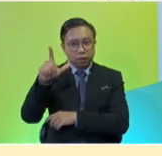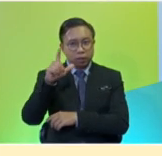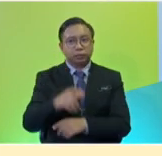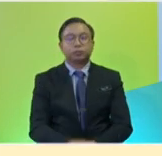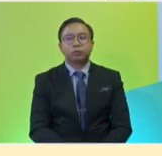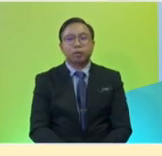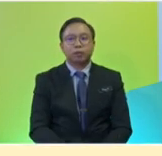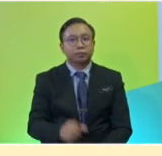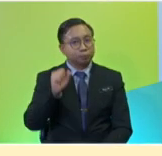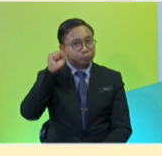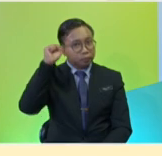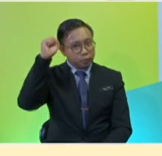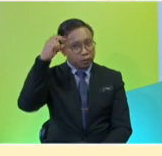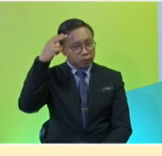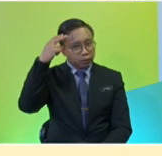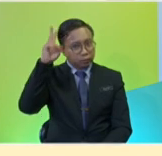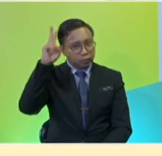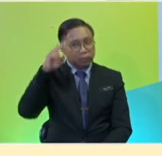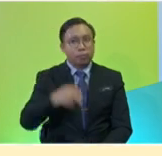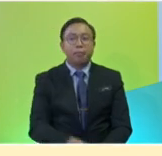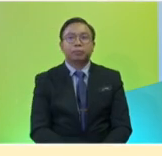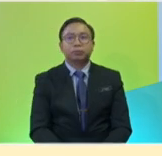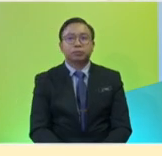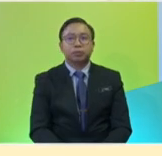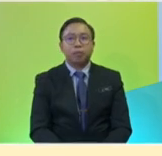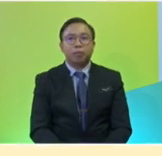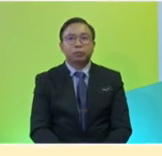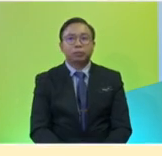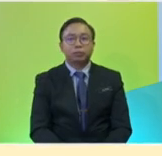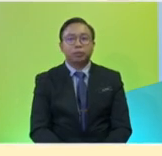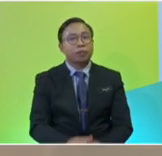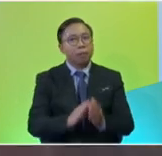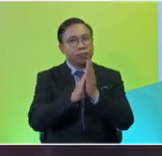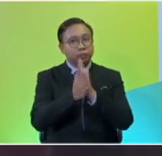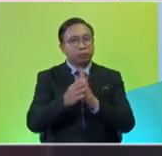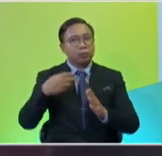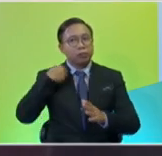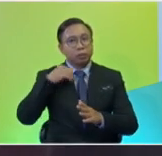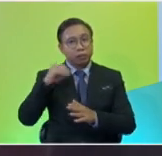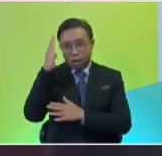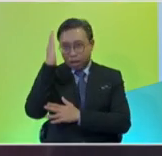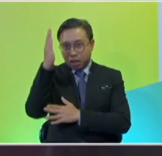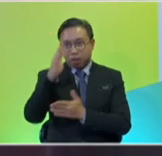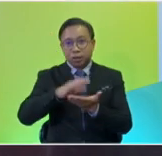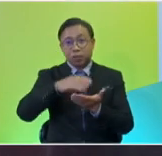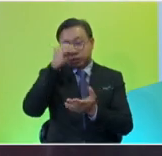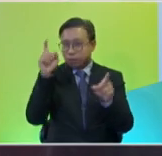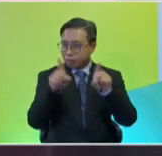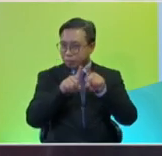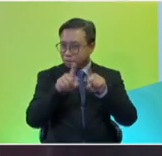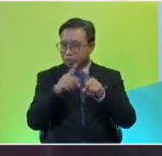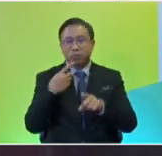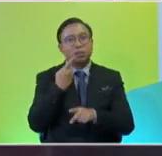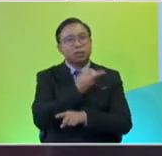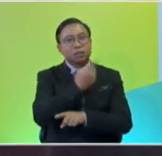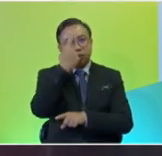Tyson bye Oke jadi mereka akan belajar bersama-sama kita untuk